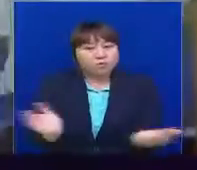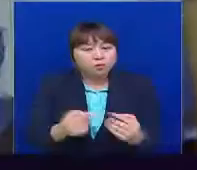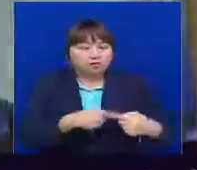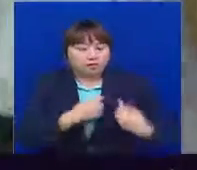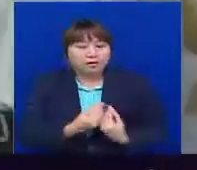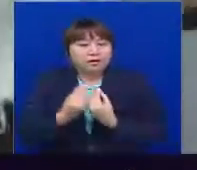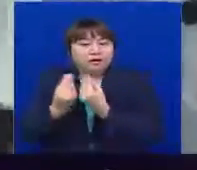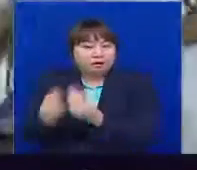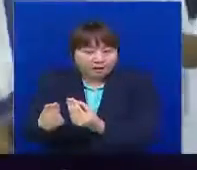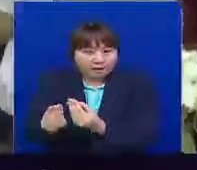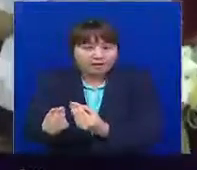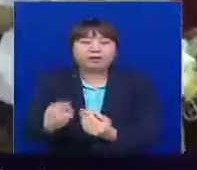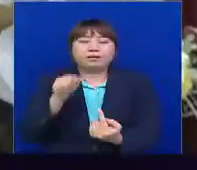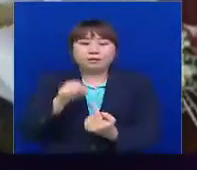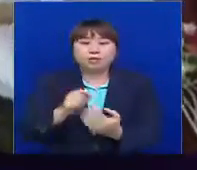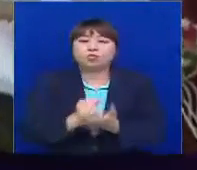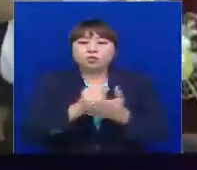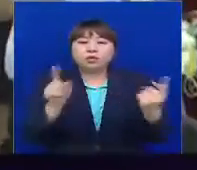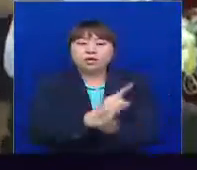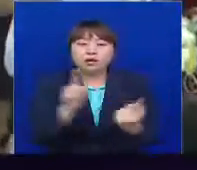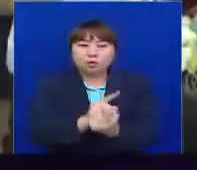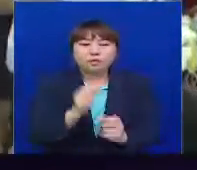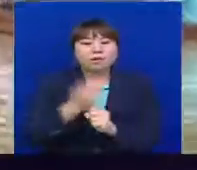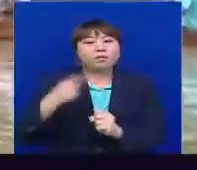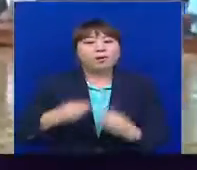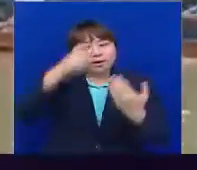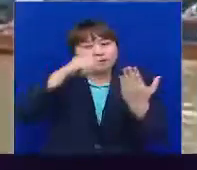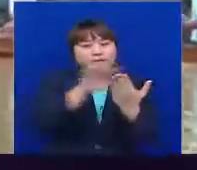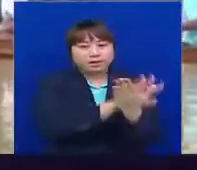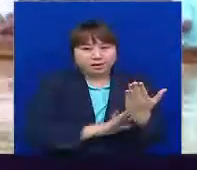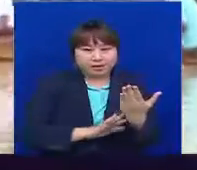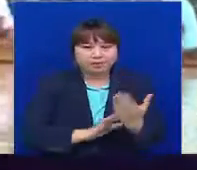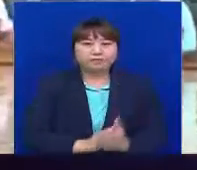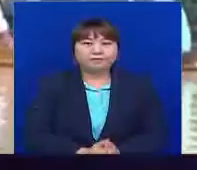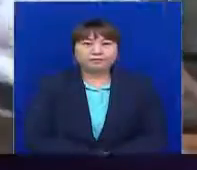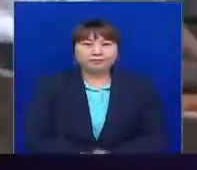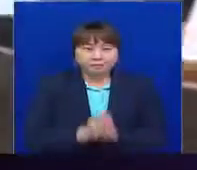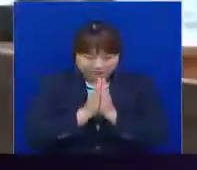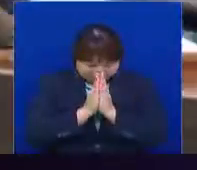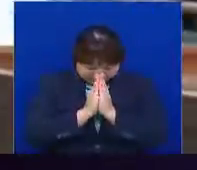ำลังใจในการเสียสละเวลาช่วยเหลือสังคมอันเป็นประโยชน์ต่อประเทศชาติ